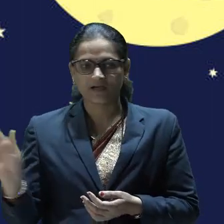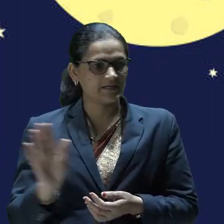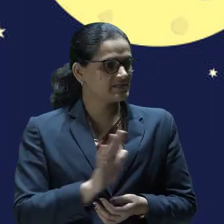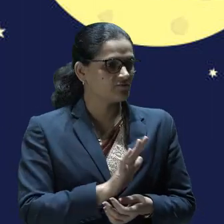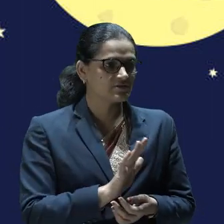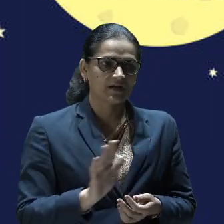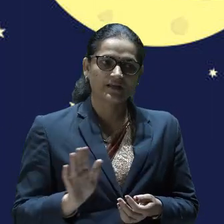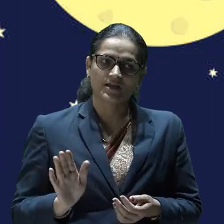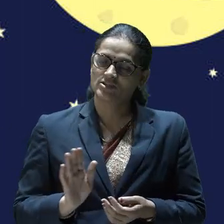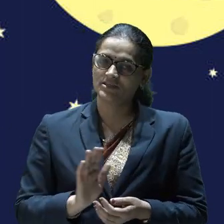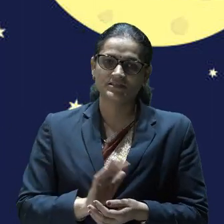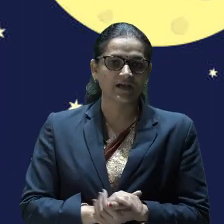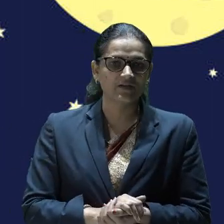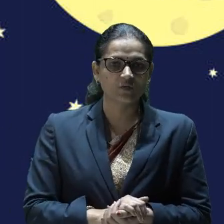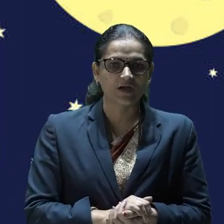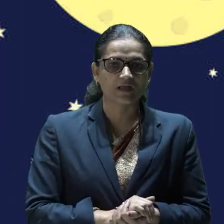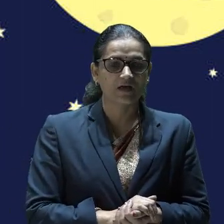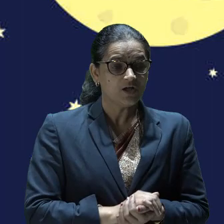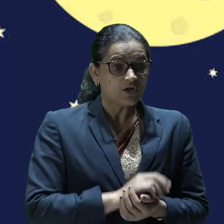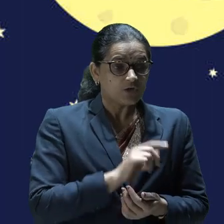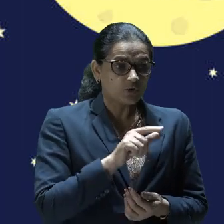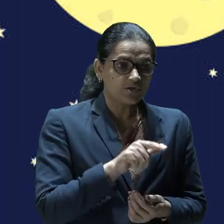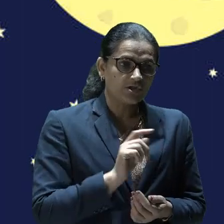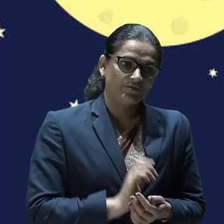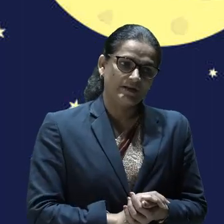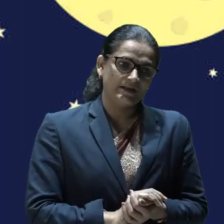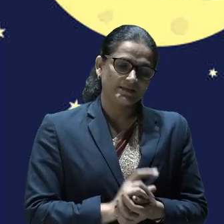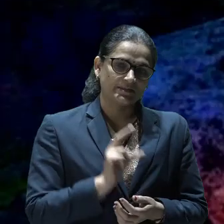भरकटलेल्या जगात नाही संस्काराची जाण कुणाला,